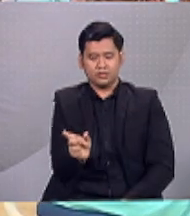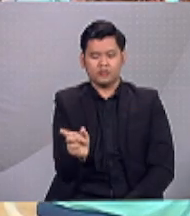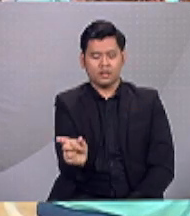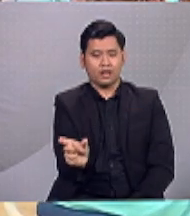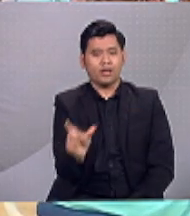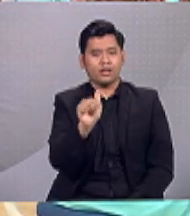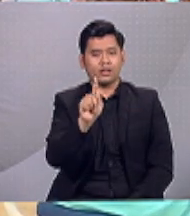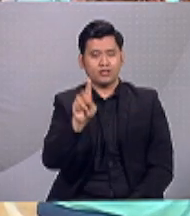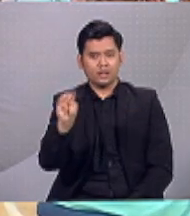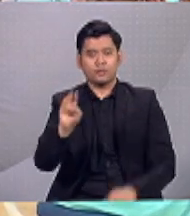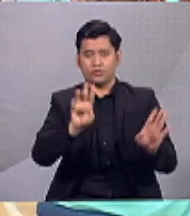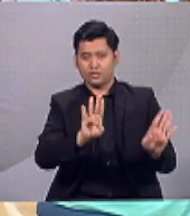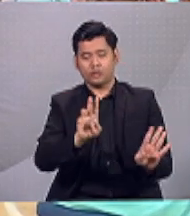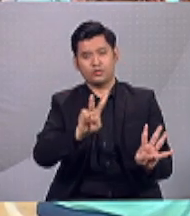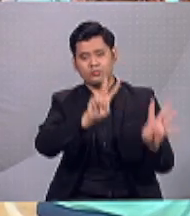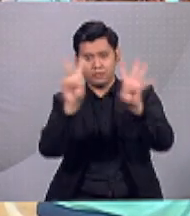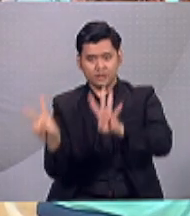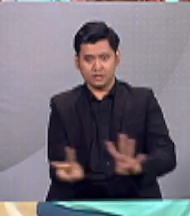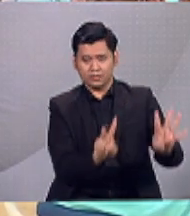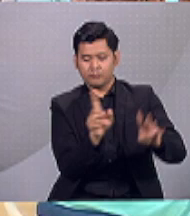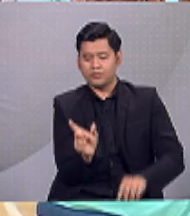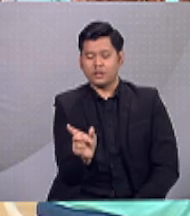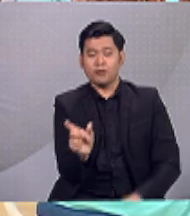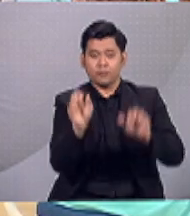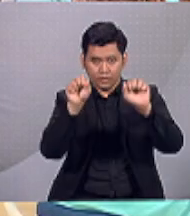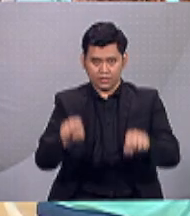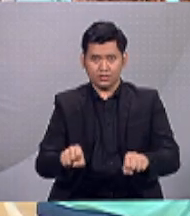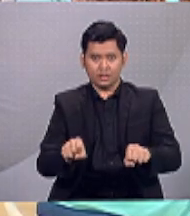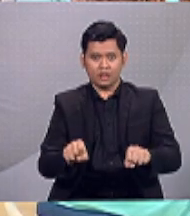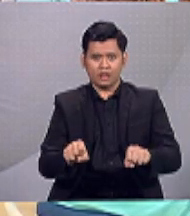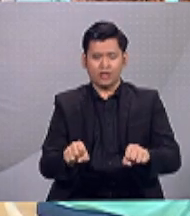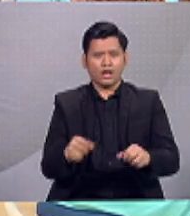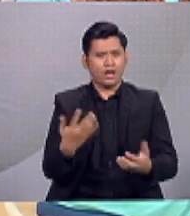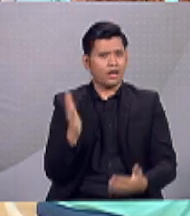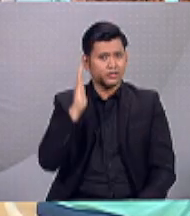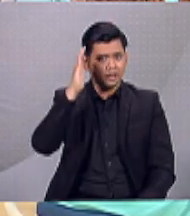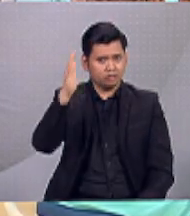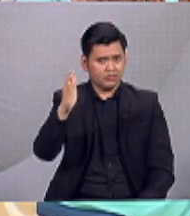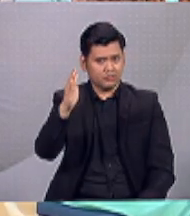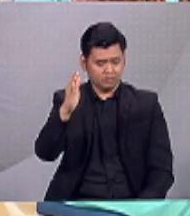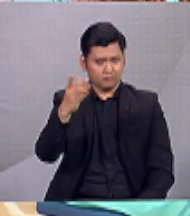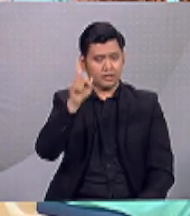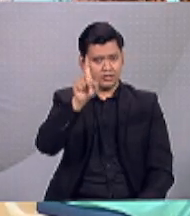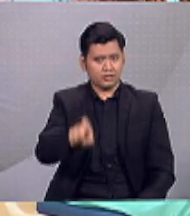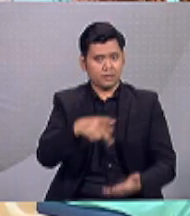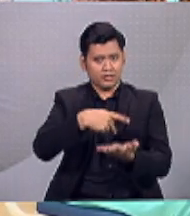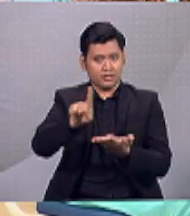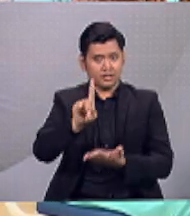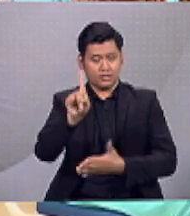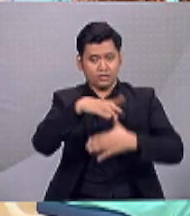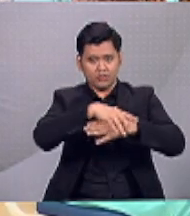which is 24 jam. So soalan saya di sini, adakah akan dikenakan charge RM1 untuk urusan